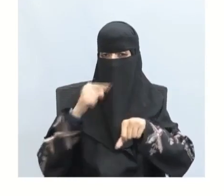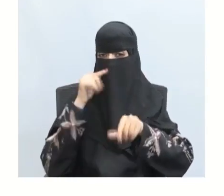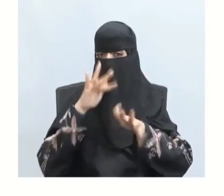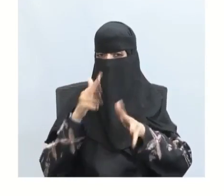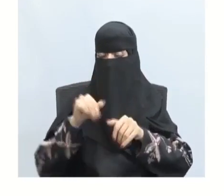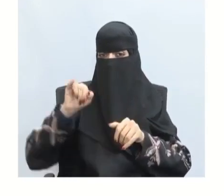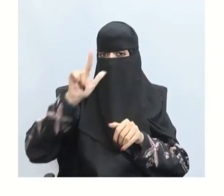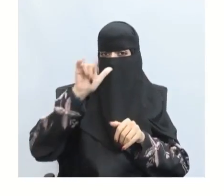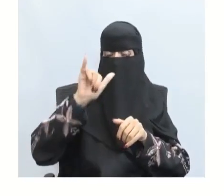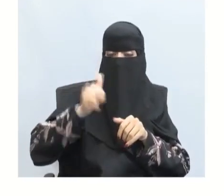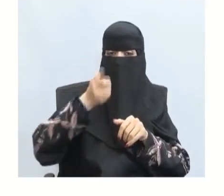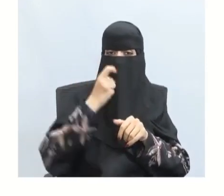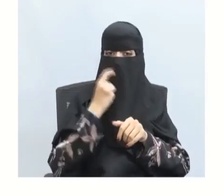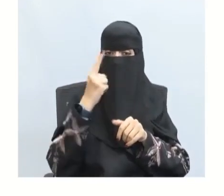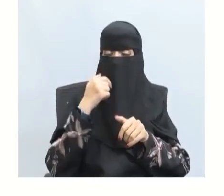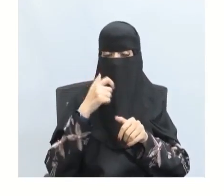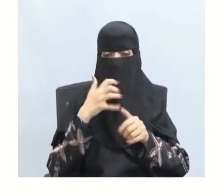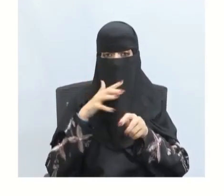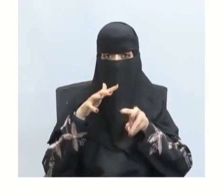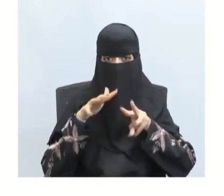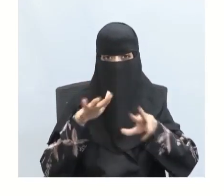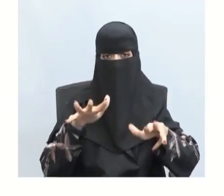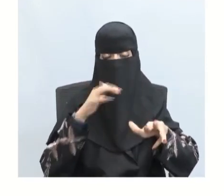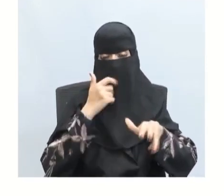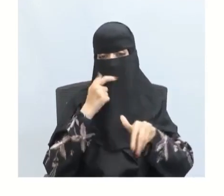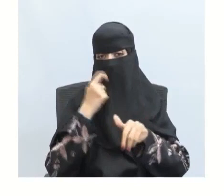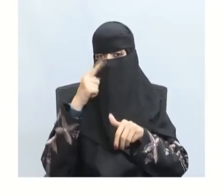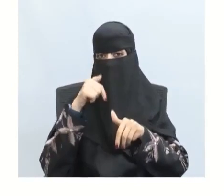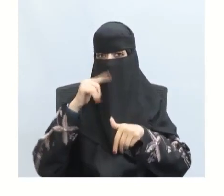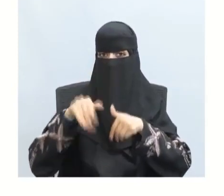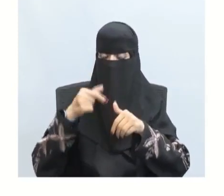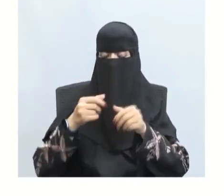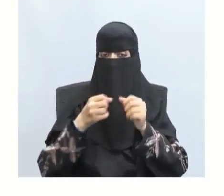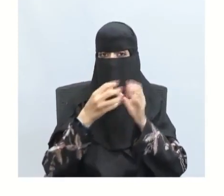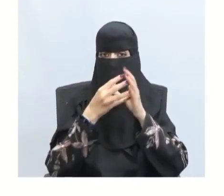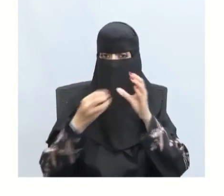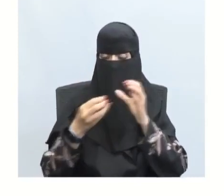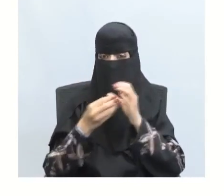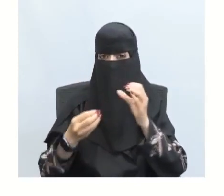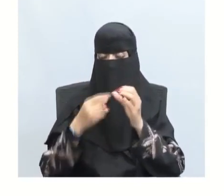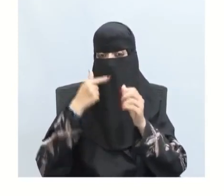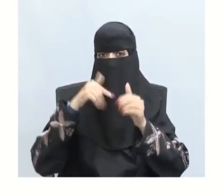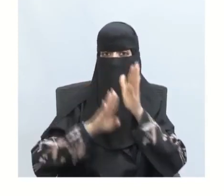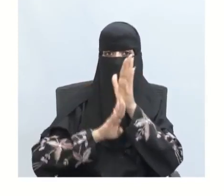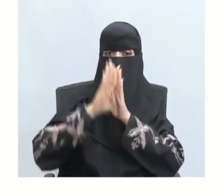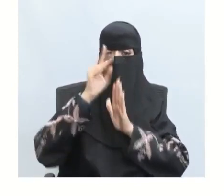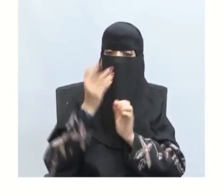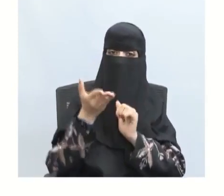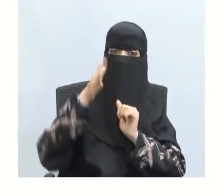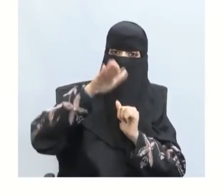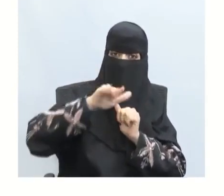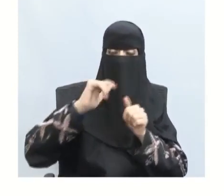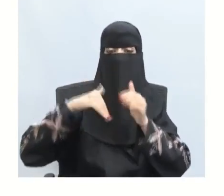السنين فهي تولد وتتطور تولد وتتطور وتموت ومن